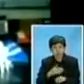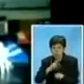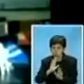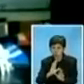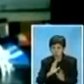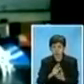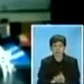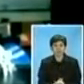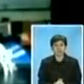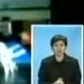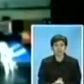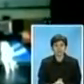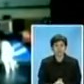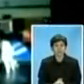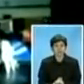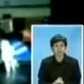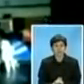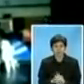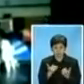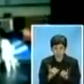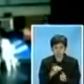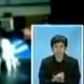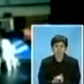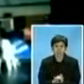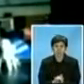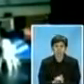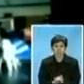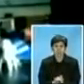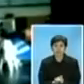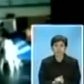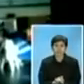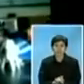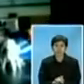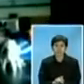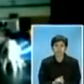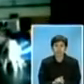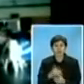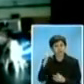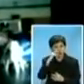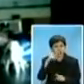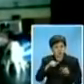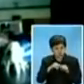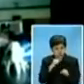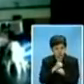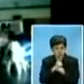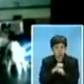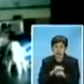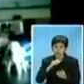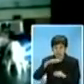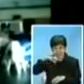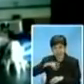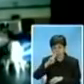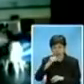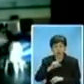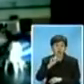ค่ะท่าน ทั้งไม่ได้ไม่เป็นไรศูนย์พักพิงชั่วคราวของท่าอากาศยานดอนเมืองที่อยู่ในอาคาร2